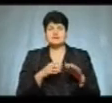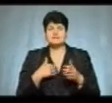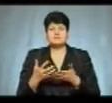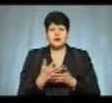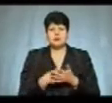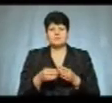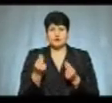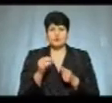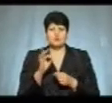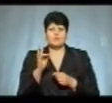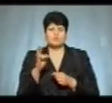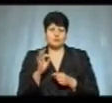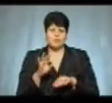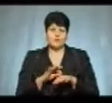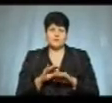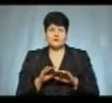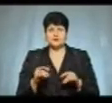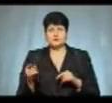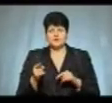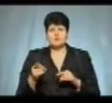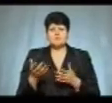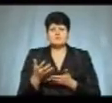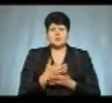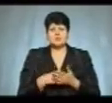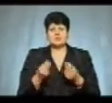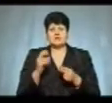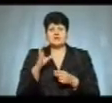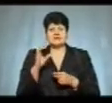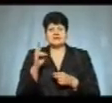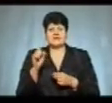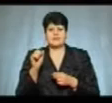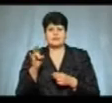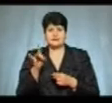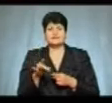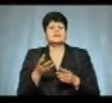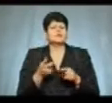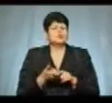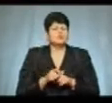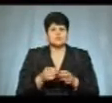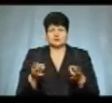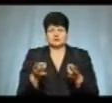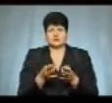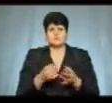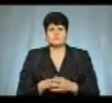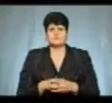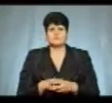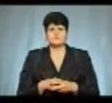гроші онкохворим діткам Тернополя. Зокрема, ми збираємо на сканер вен. Він дуже їм потрібен. Зрозуміло.